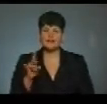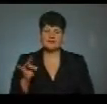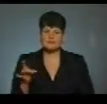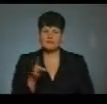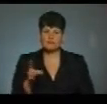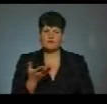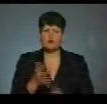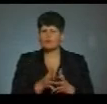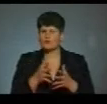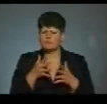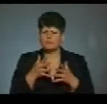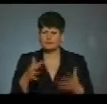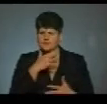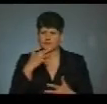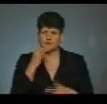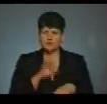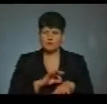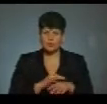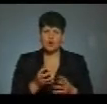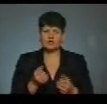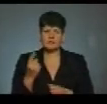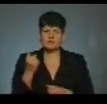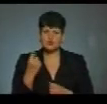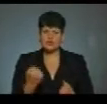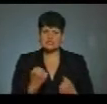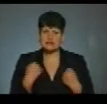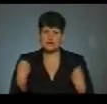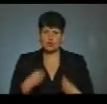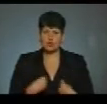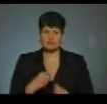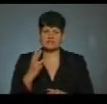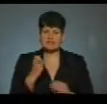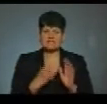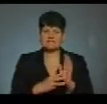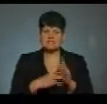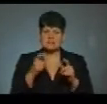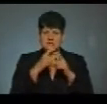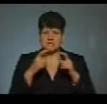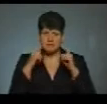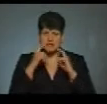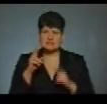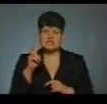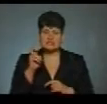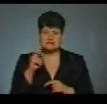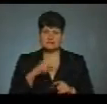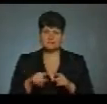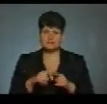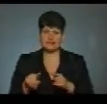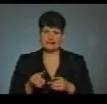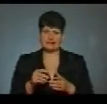найбільше в області хворих на COVID-19, отримав 100 захисних костюмів, 380 масок і 200